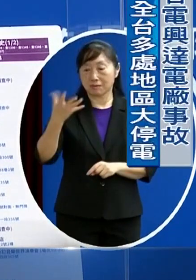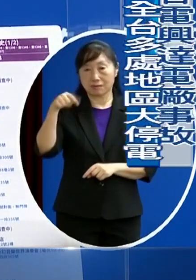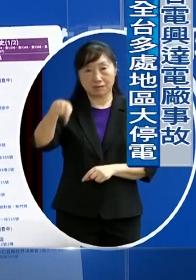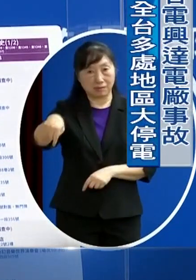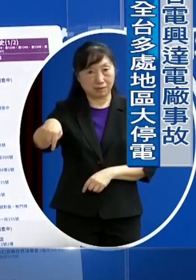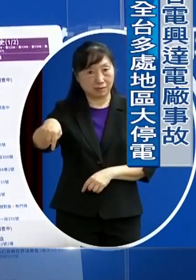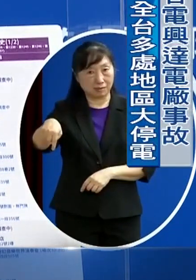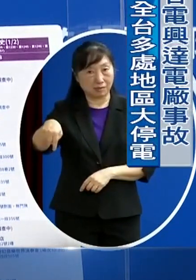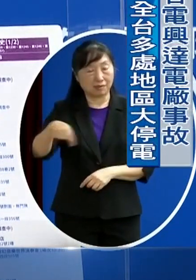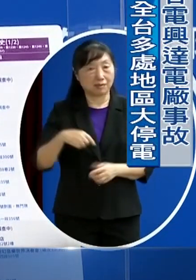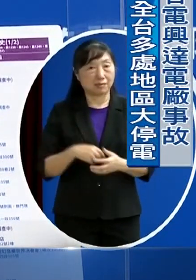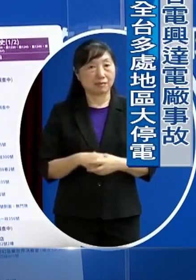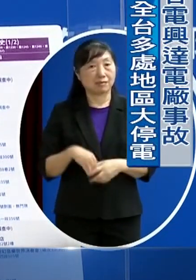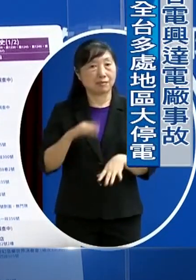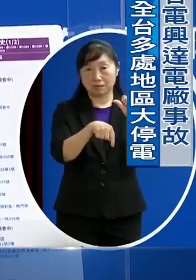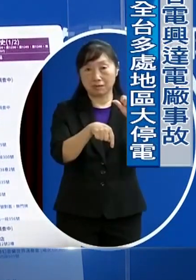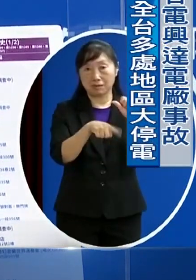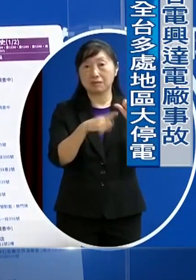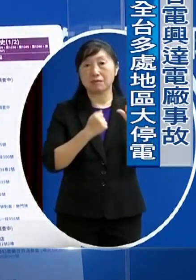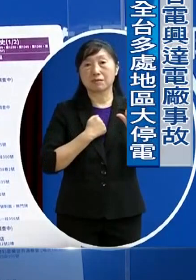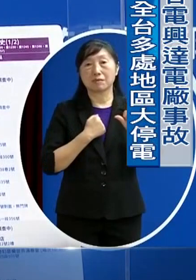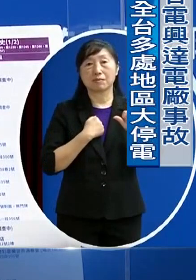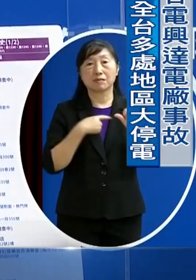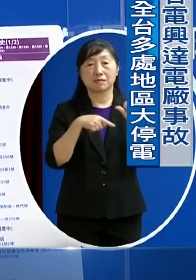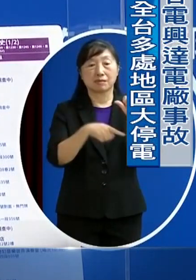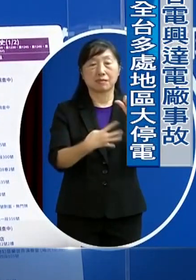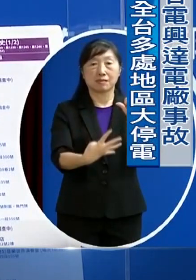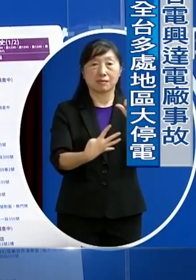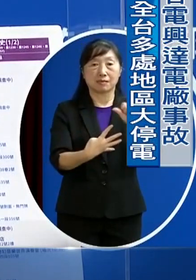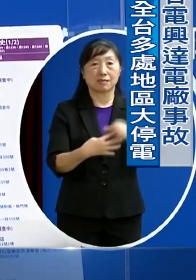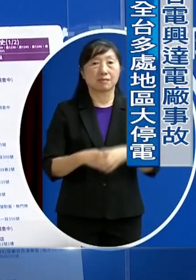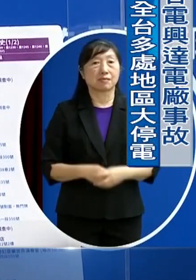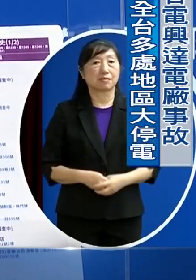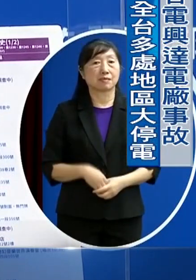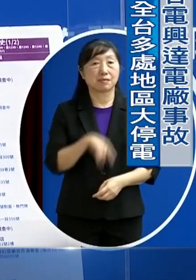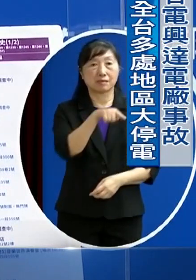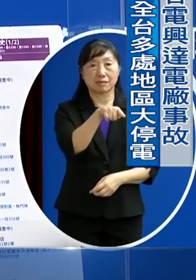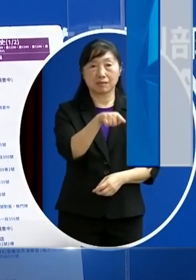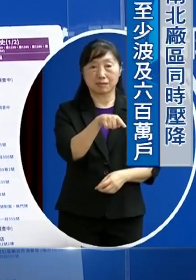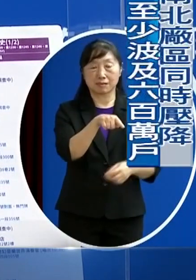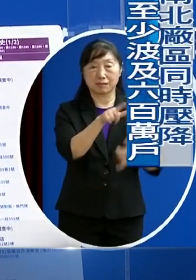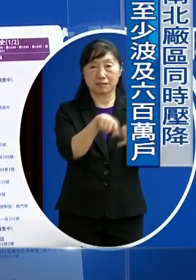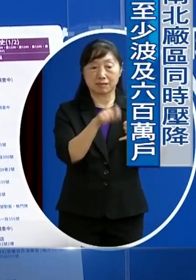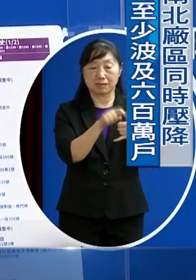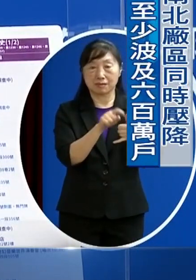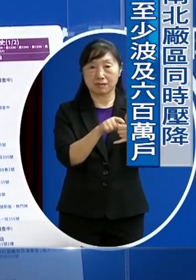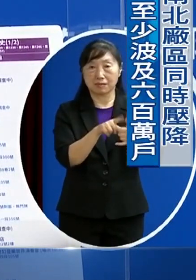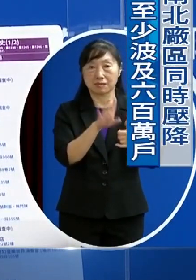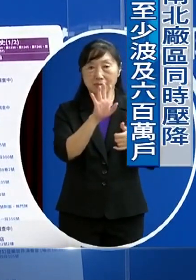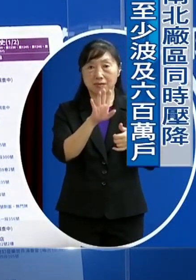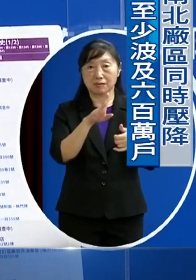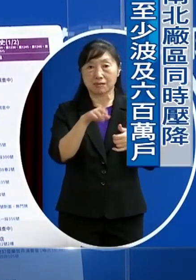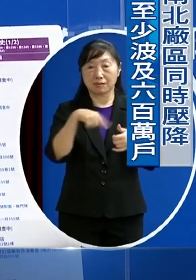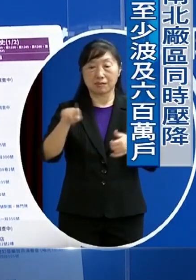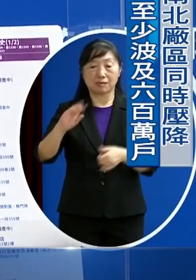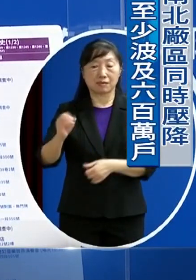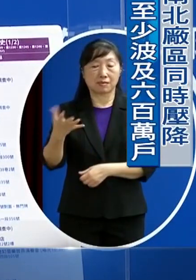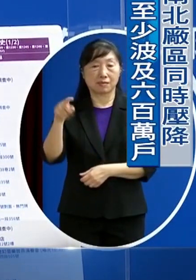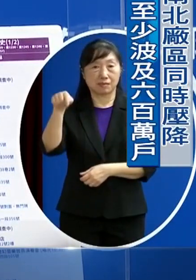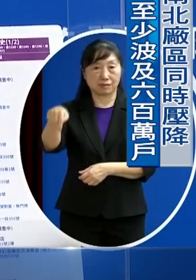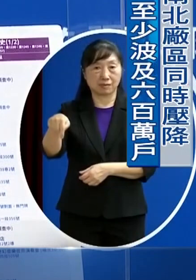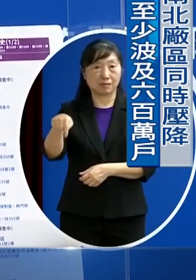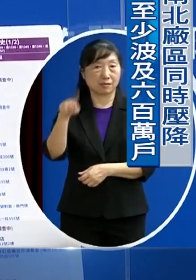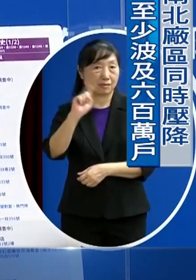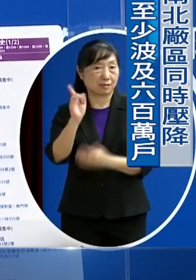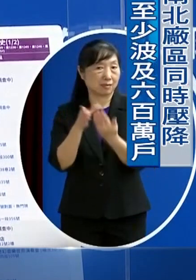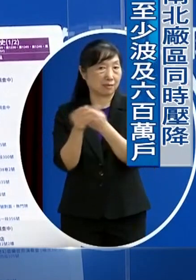域是会有一些关联，在5月4号，他有在这个台北市万华区